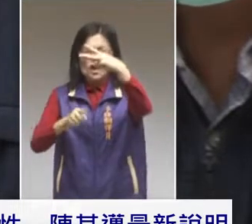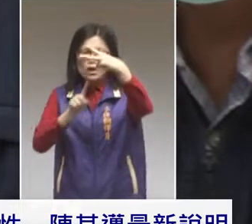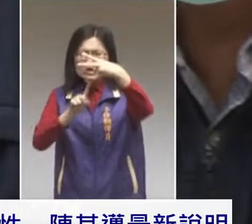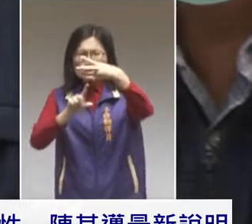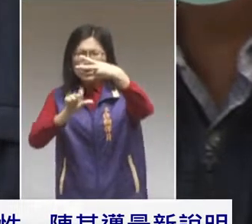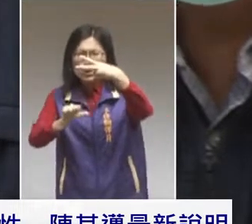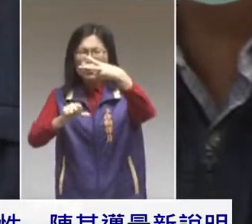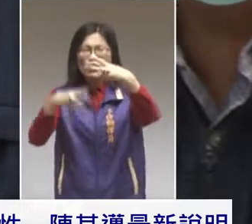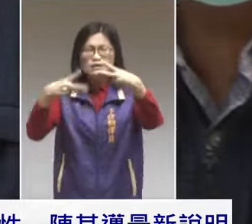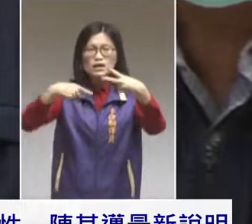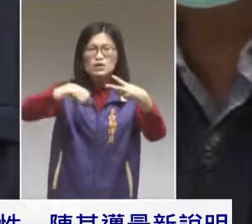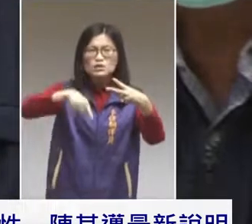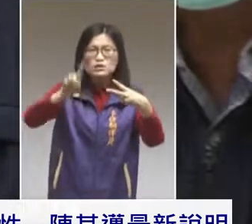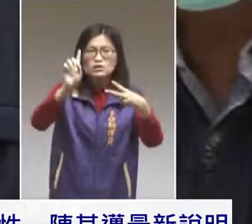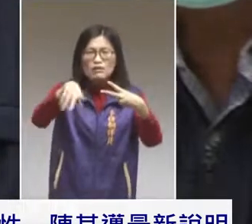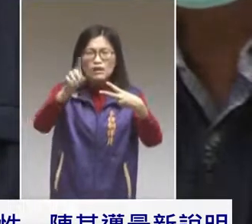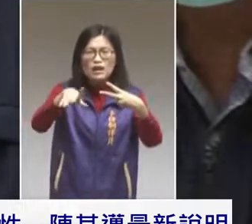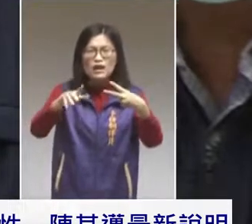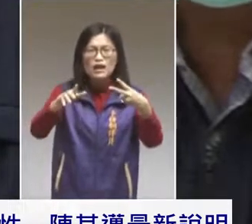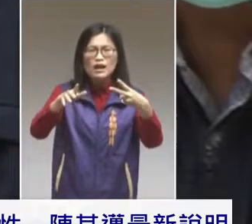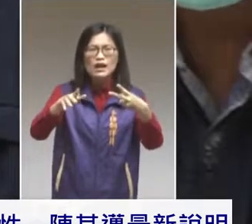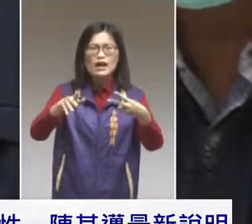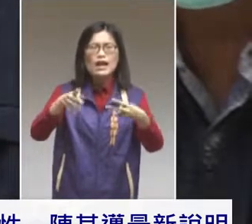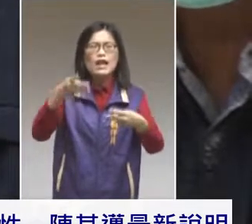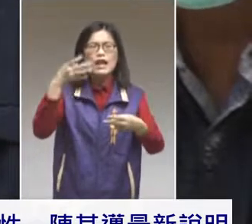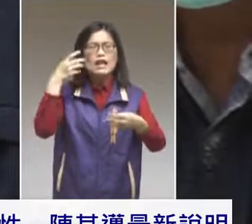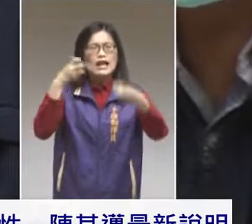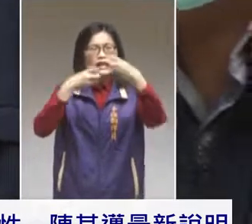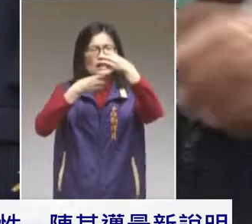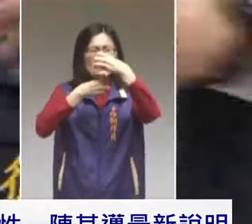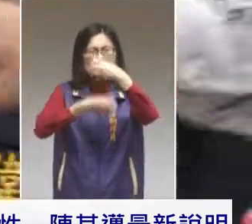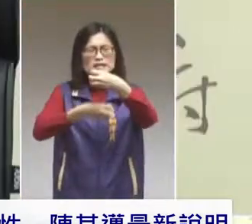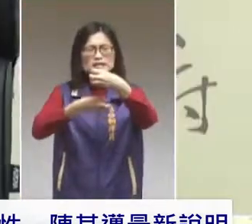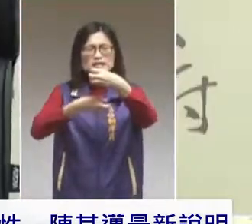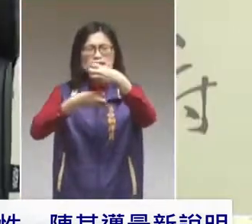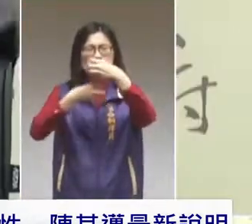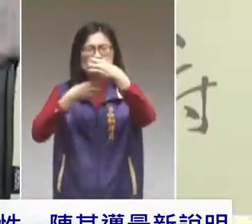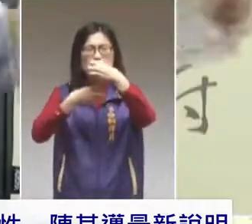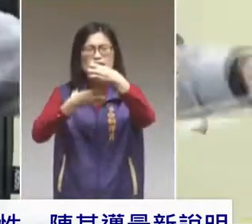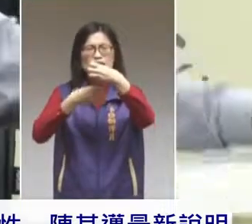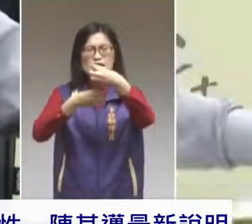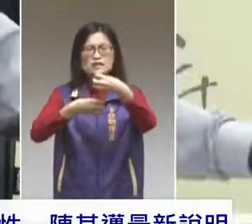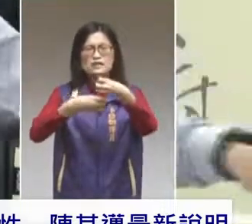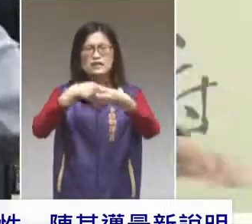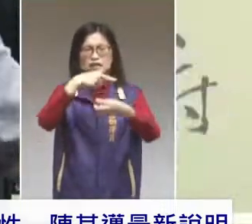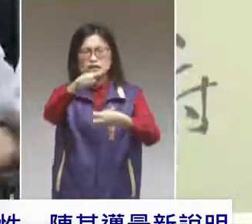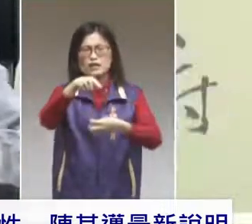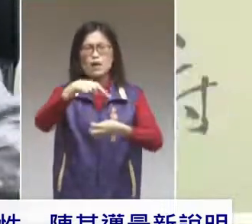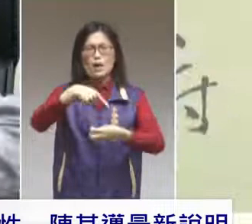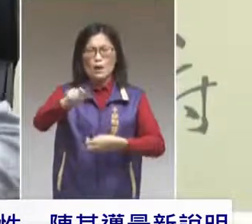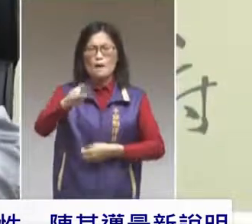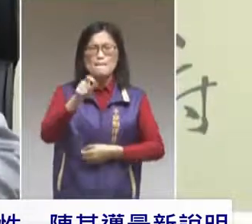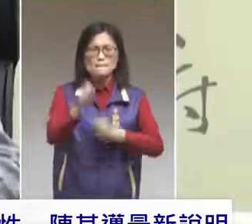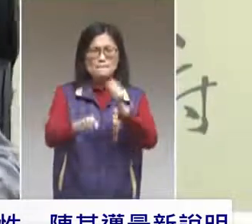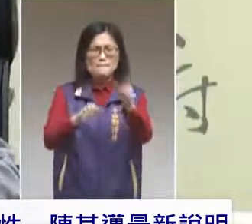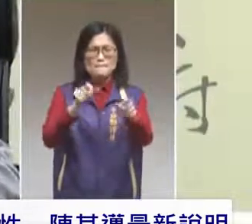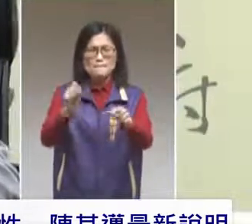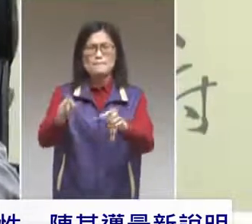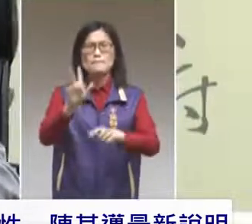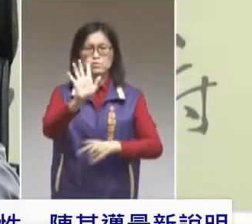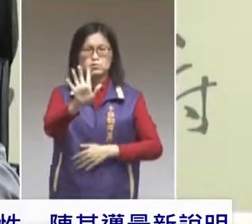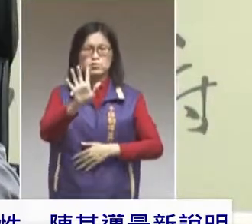这个地方。那2月15号这一天也有到这个南昌鲜鱼汤这边有进行消